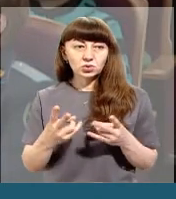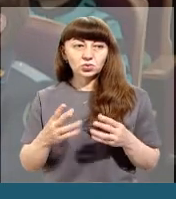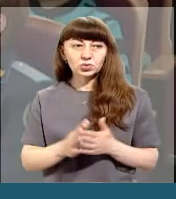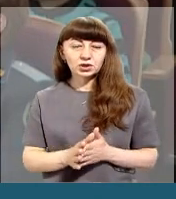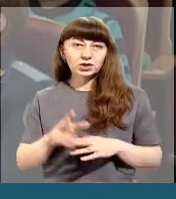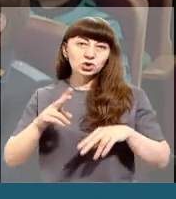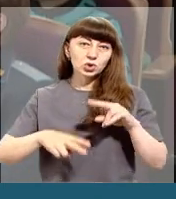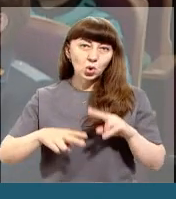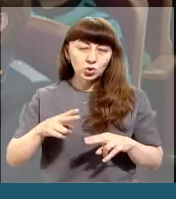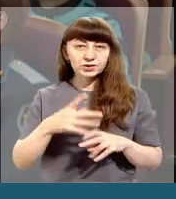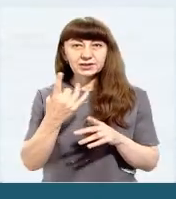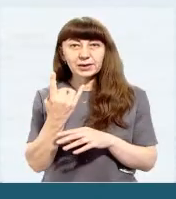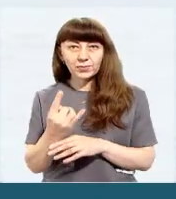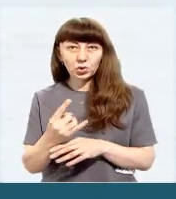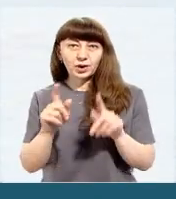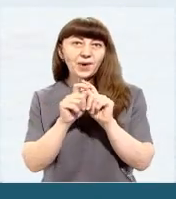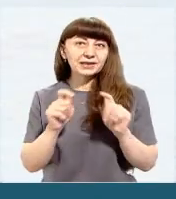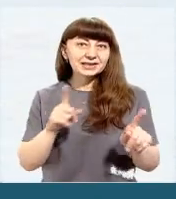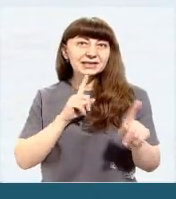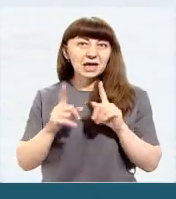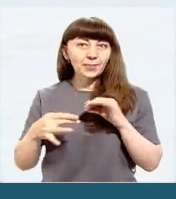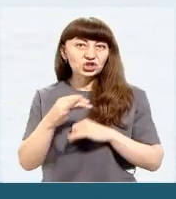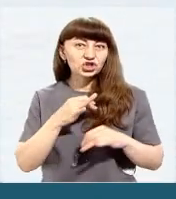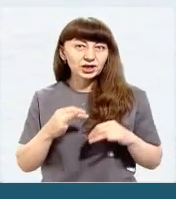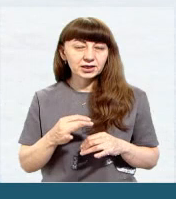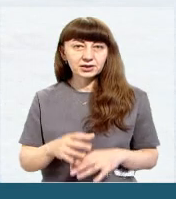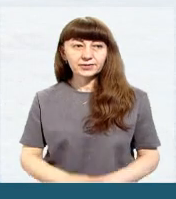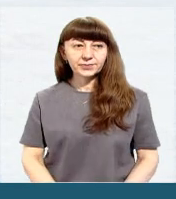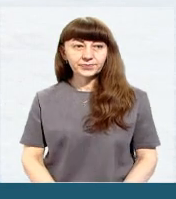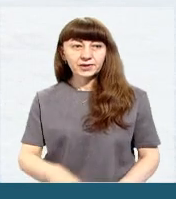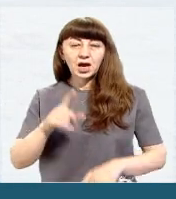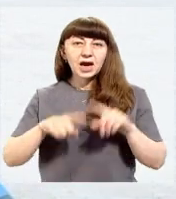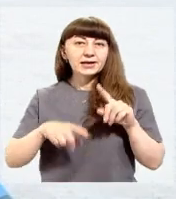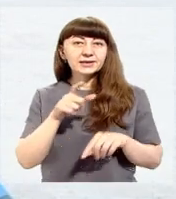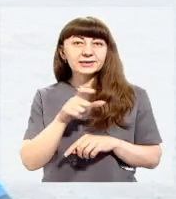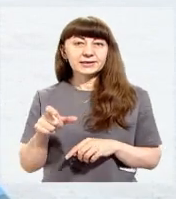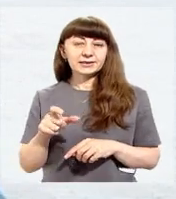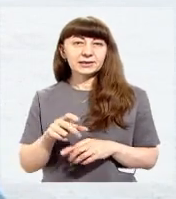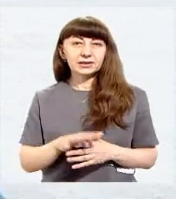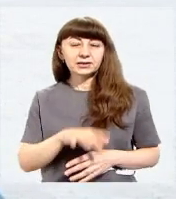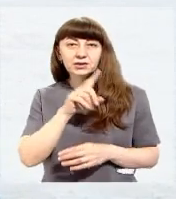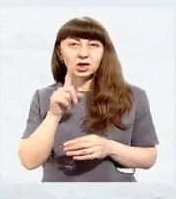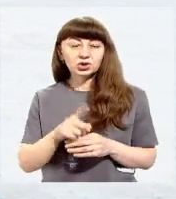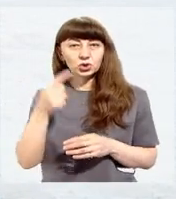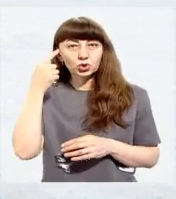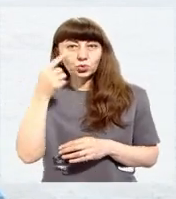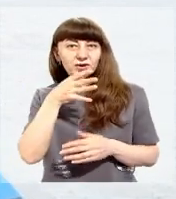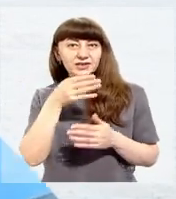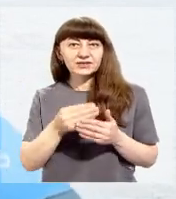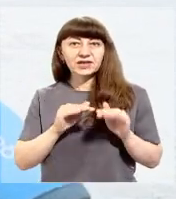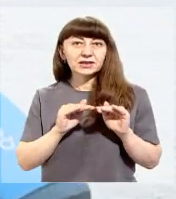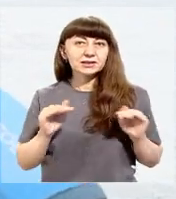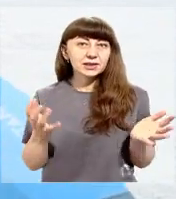выстраивать с ребенком открытый диалог. Родители, как никто, должны думать о своих